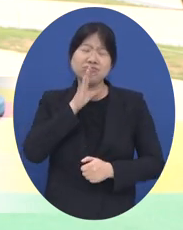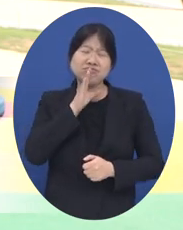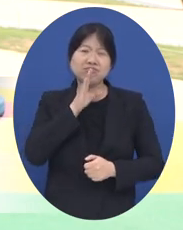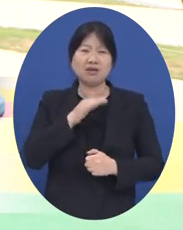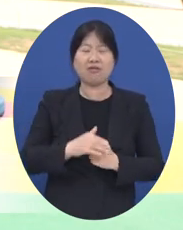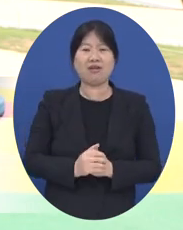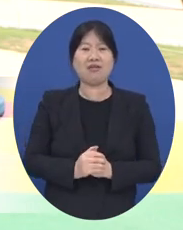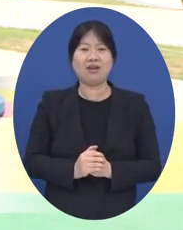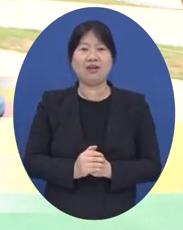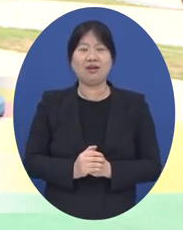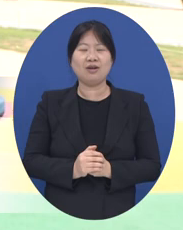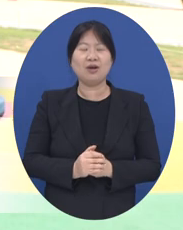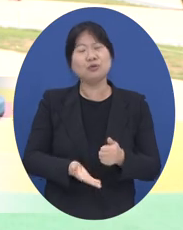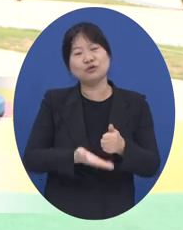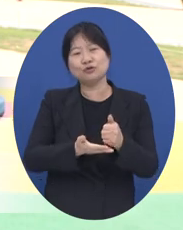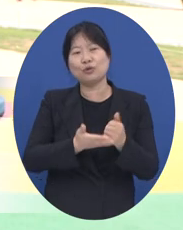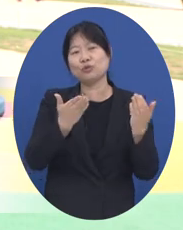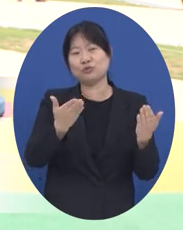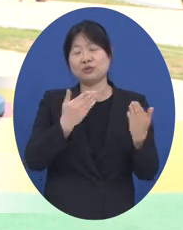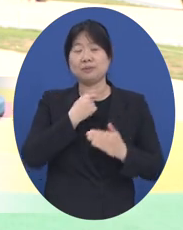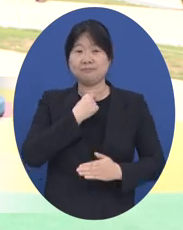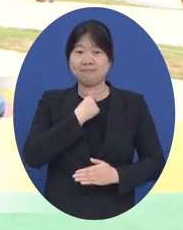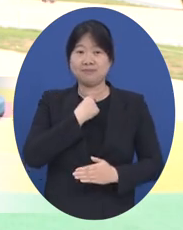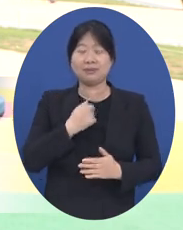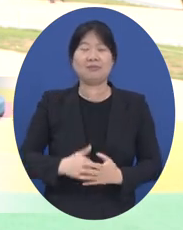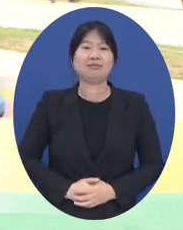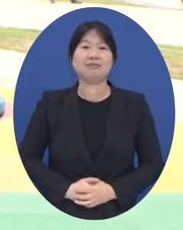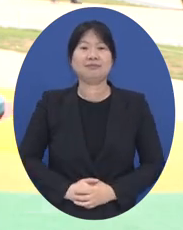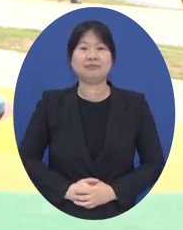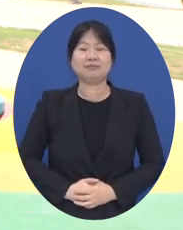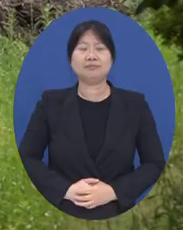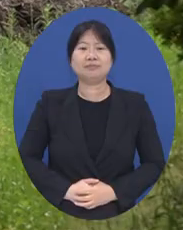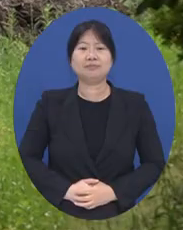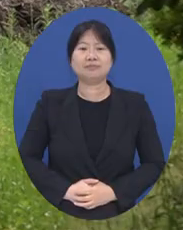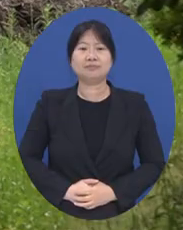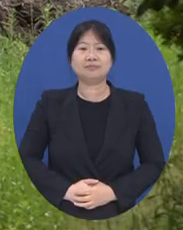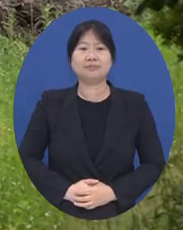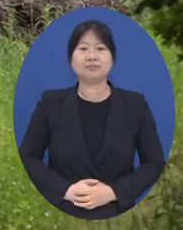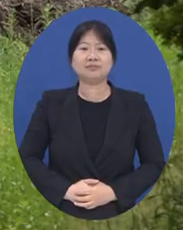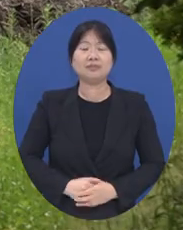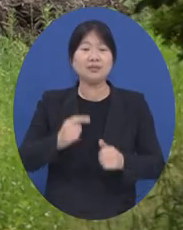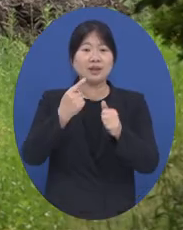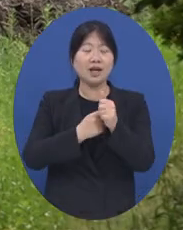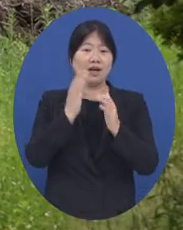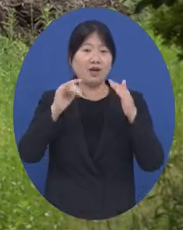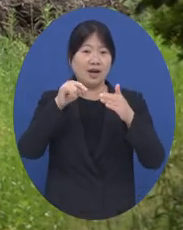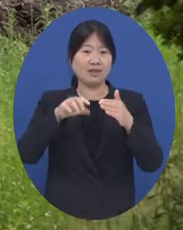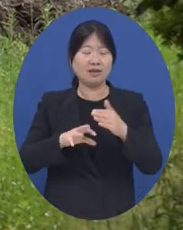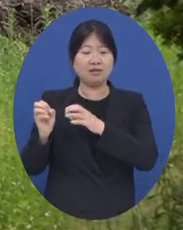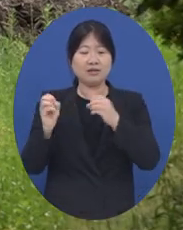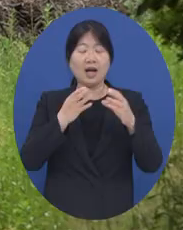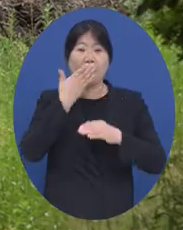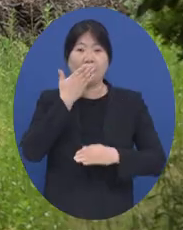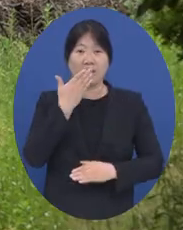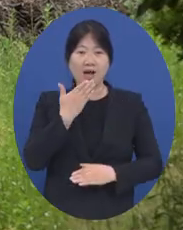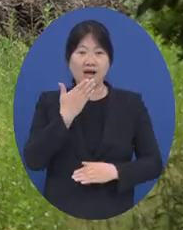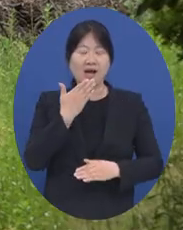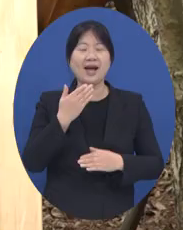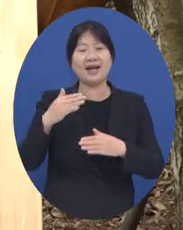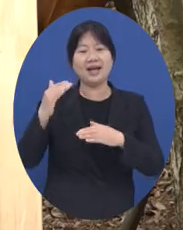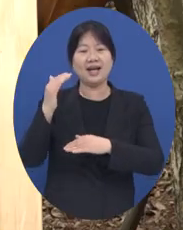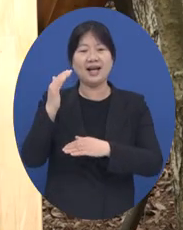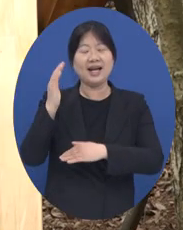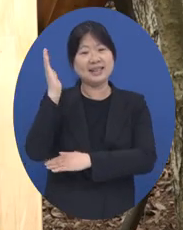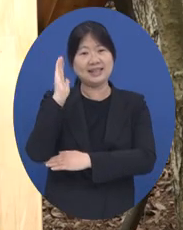누군가에게 꼭 추천해줄만한 그런 좋은 공간이라고 생각합니다 자연 속에서 대화를 나눌 수 있는 이야기마당 도